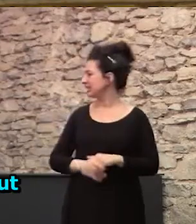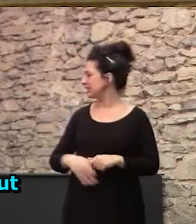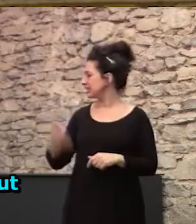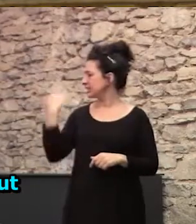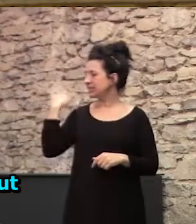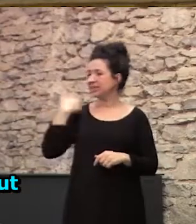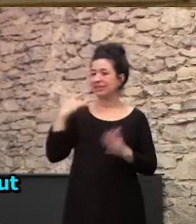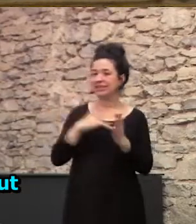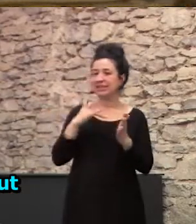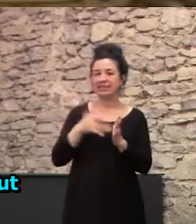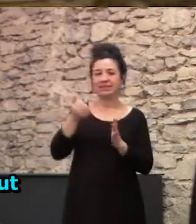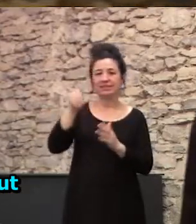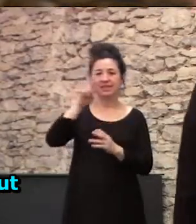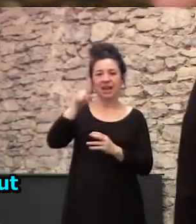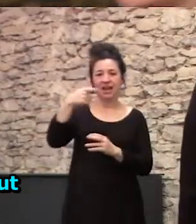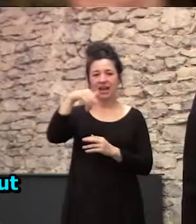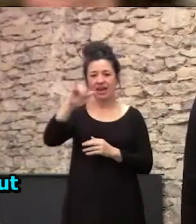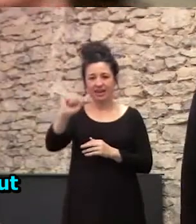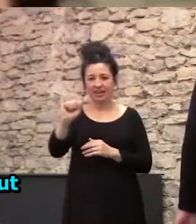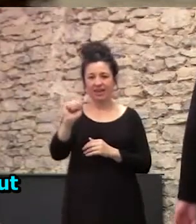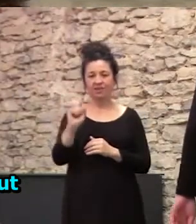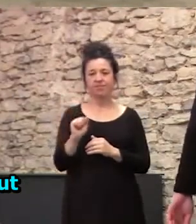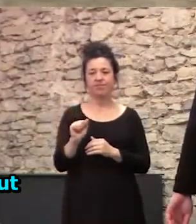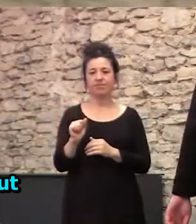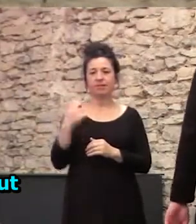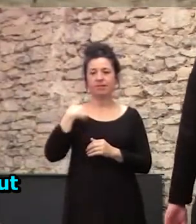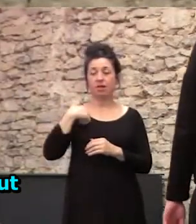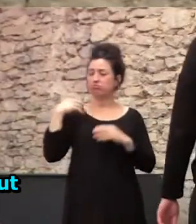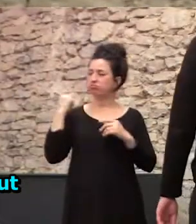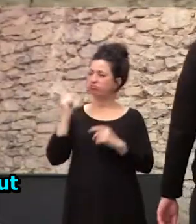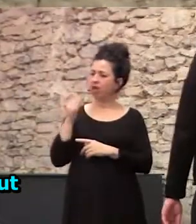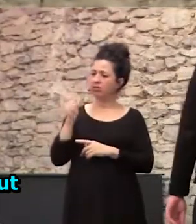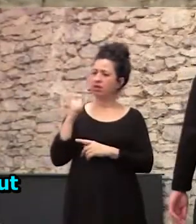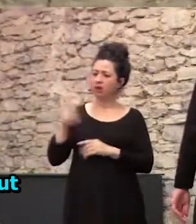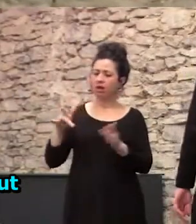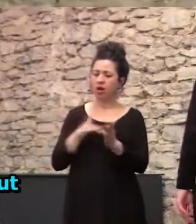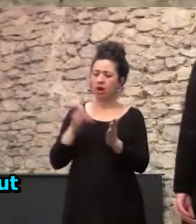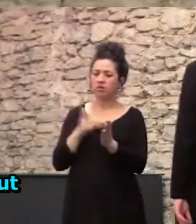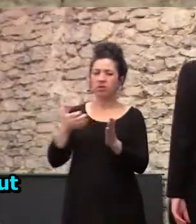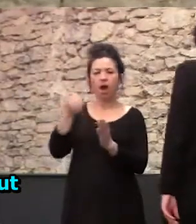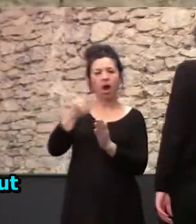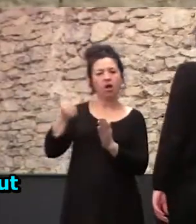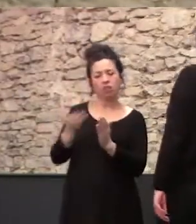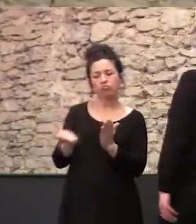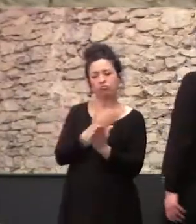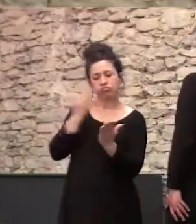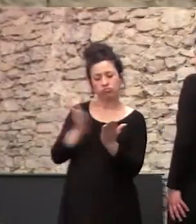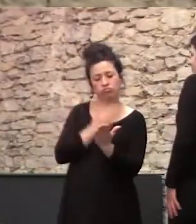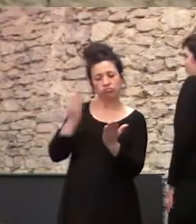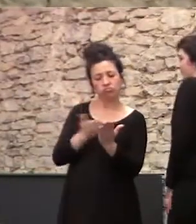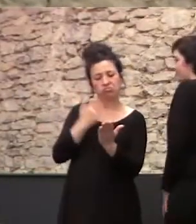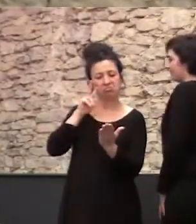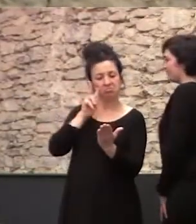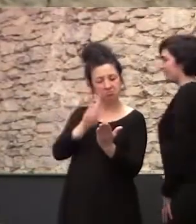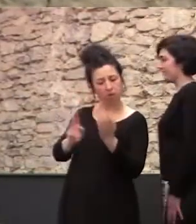Argian, nik askotan hartzen dut argia eta ikusten dut Daniel Zarri Ugarteren elkarrizketa eta pentsatzen